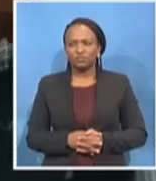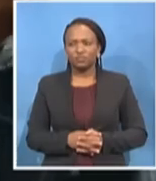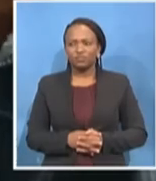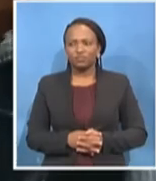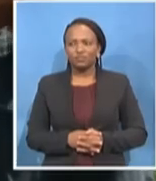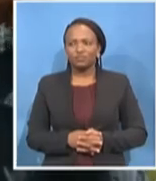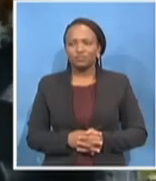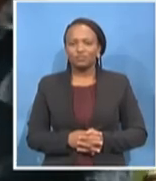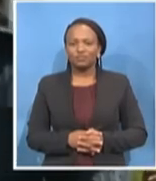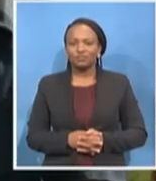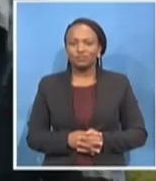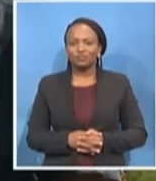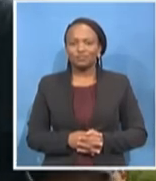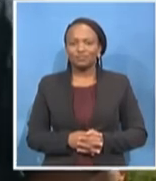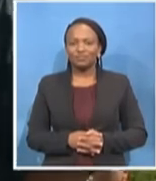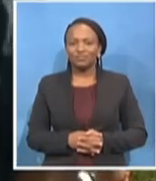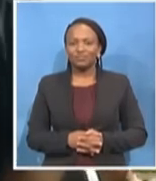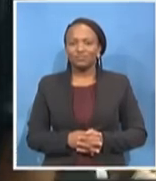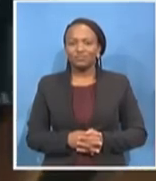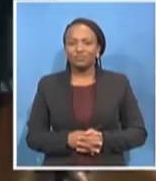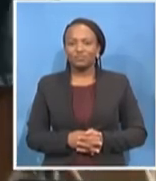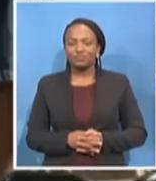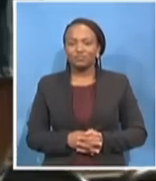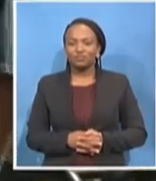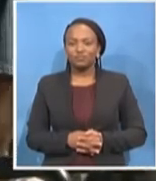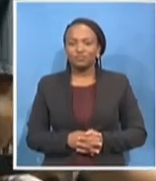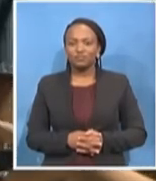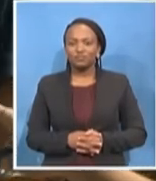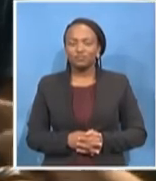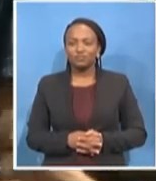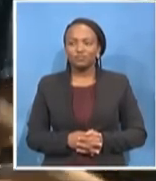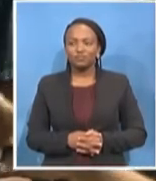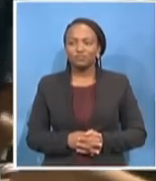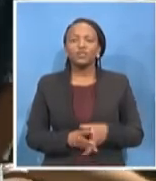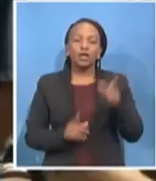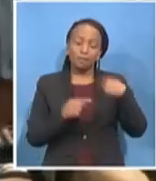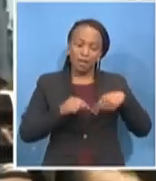ons hulle ondersteun? Ons gaan. Ons is op pad.